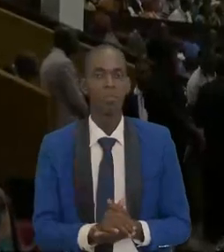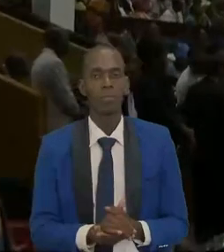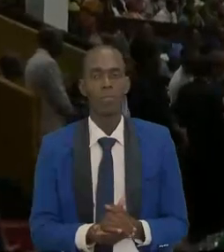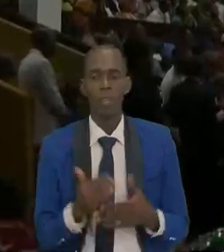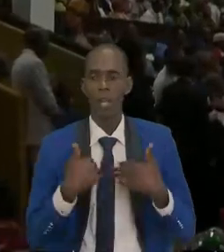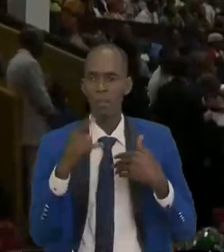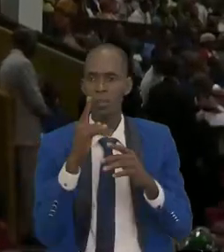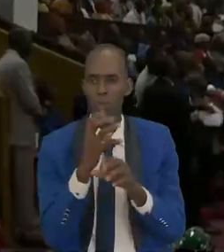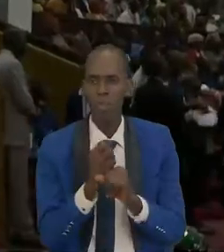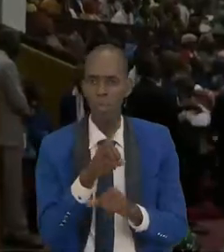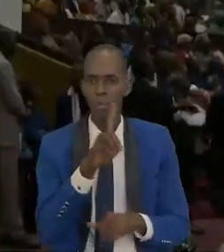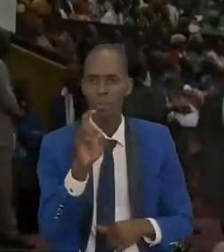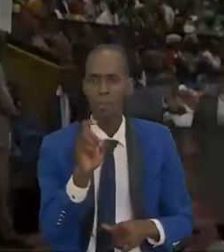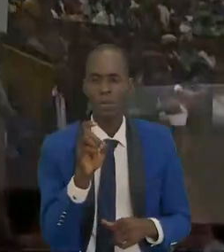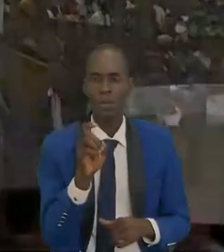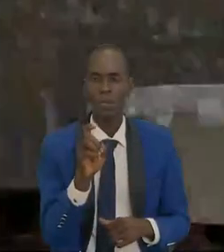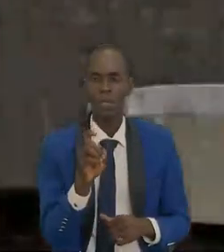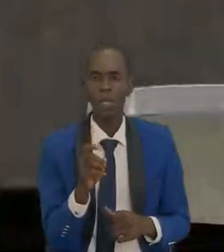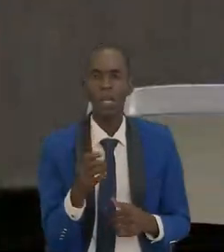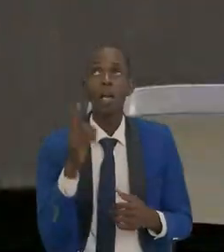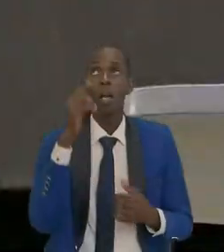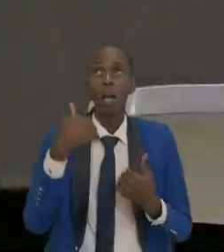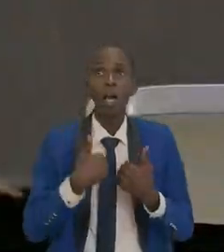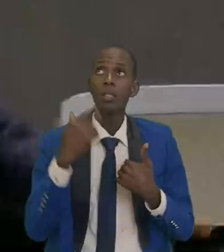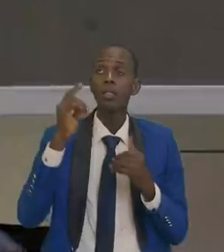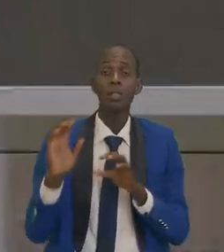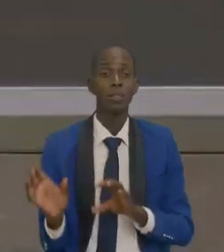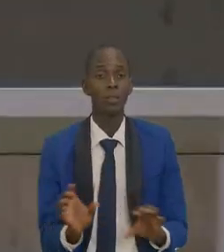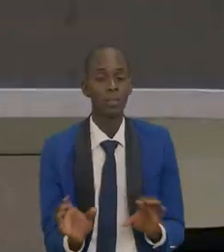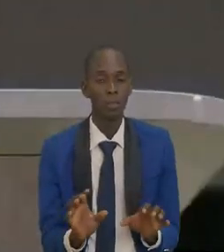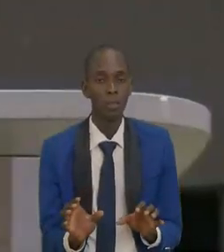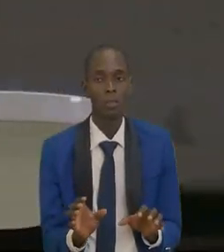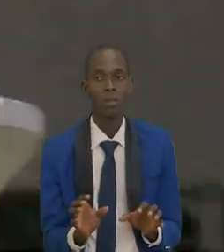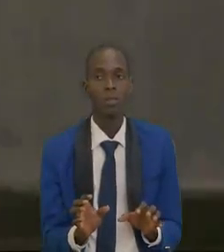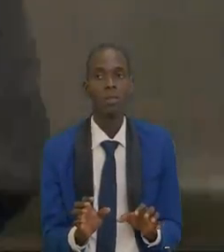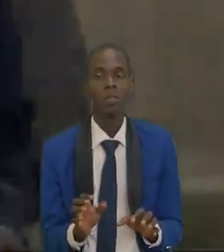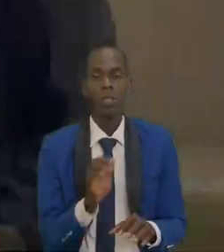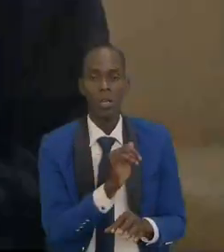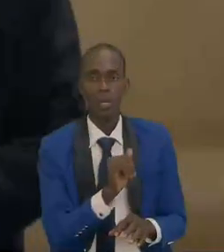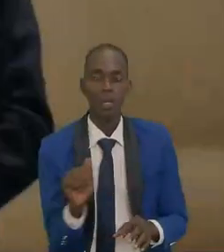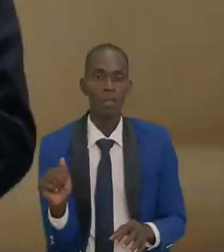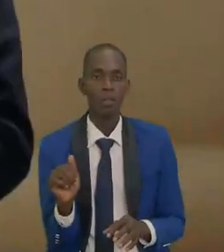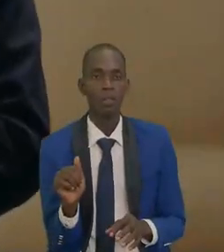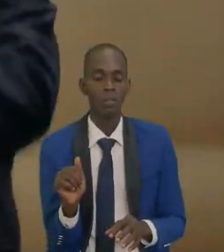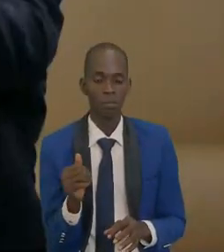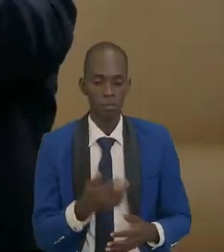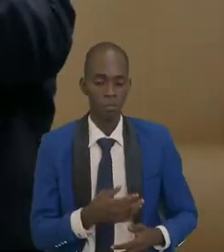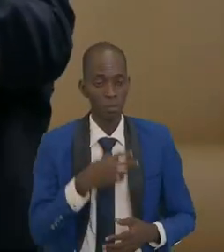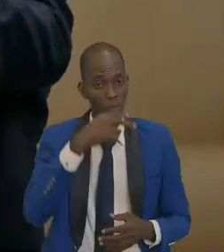Est-ce que tu as reçu? Est-ce qu'il a accompli? Une vierge enfantera.